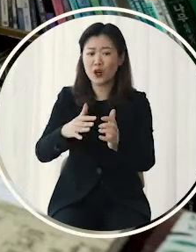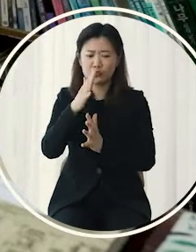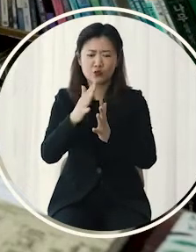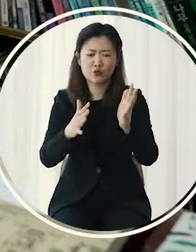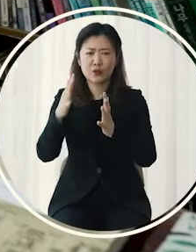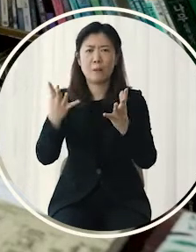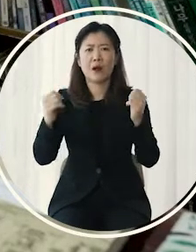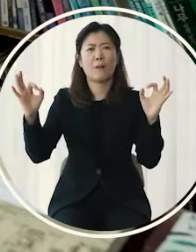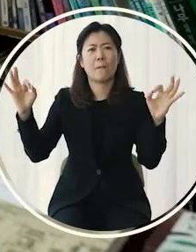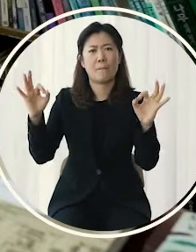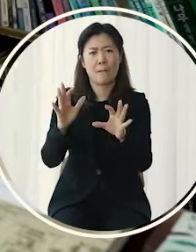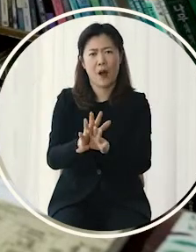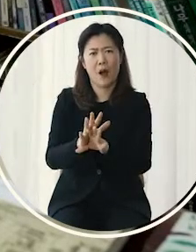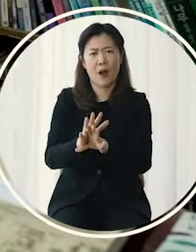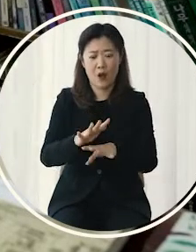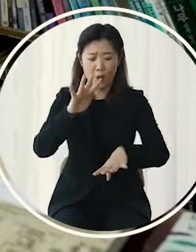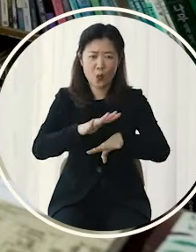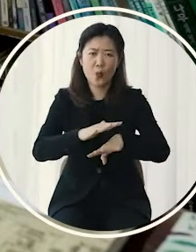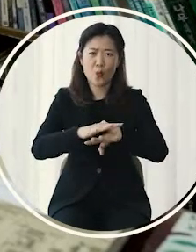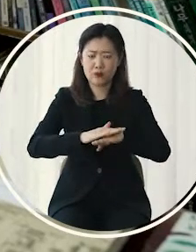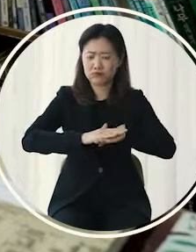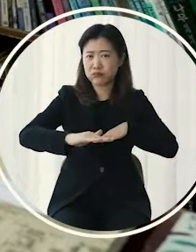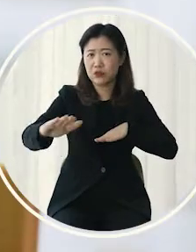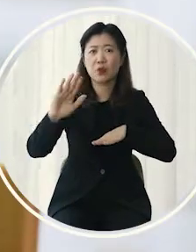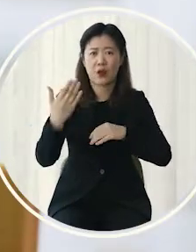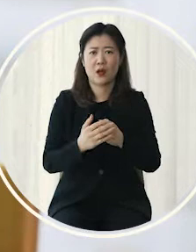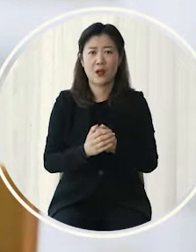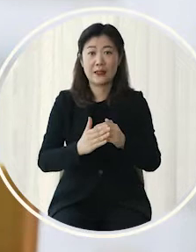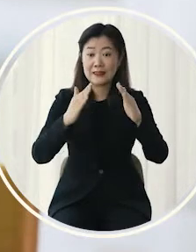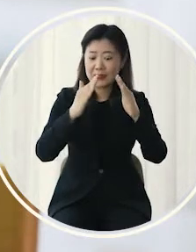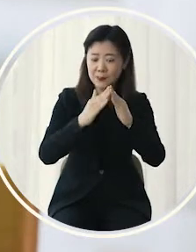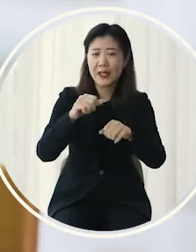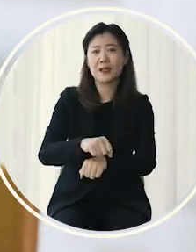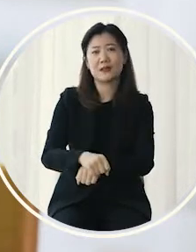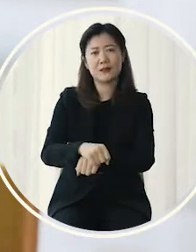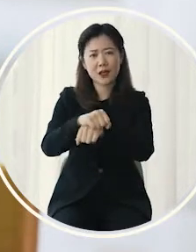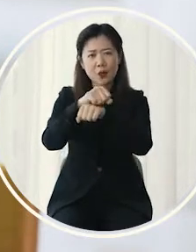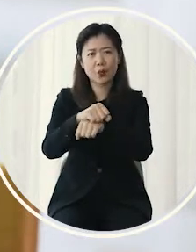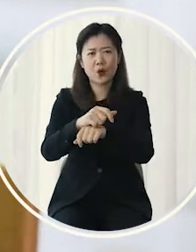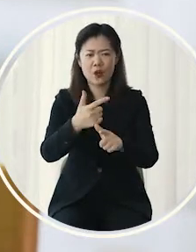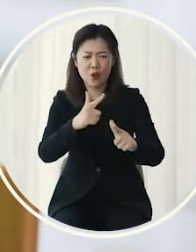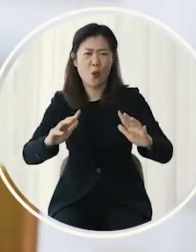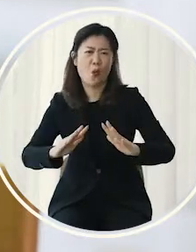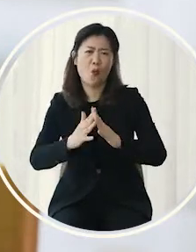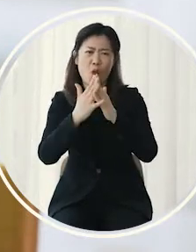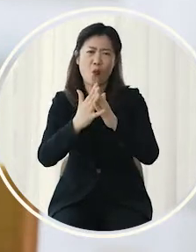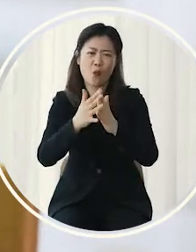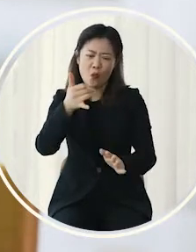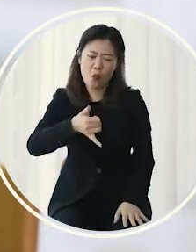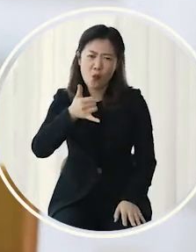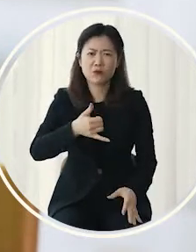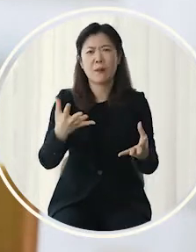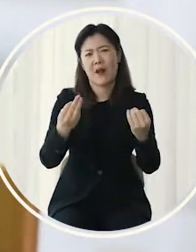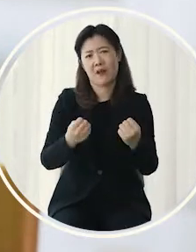사라지고 있고요. 논도 메워지고 있어요. 그리고 주택이라든지 창고라든지 이런 공사들이 굉장히 많이